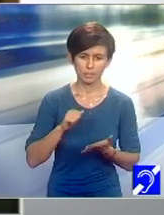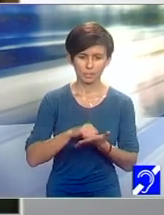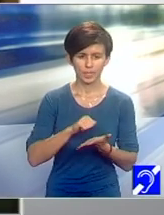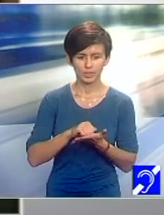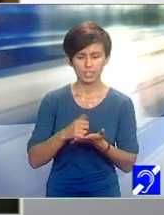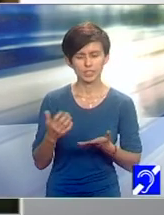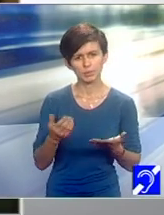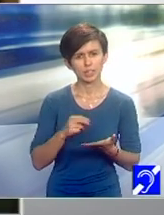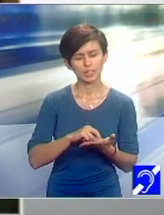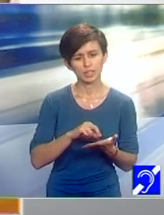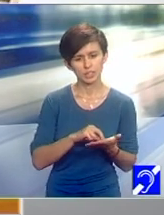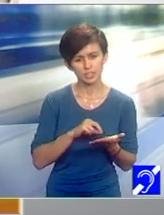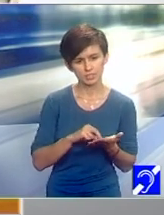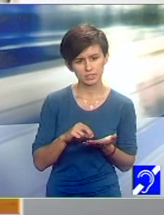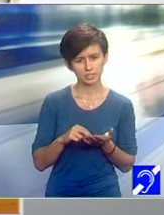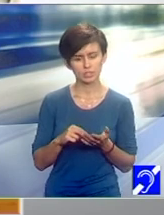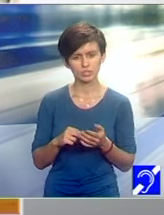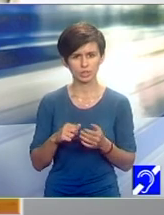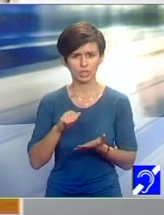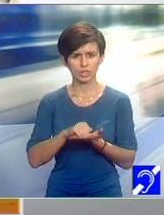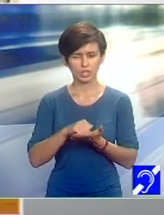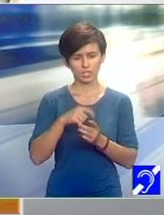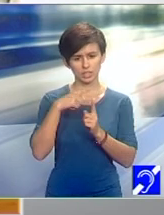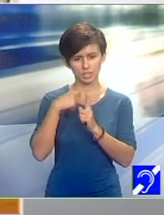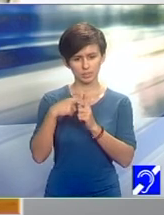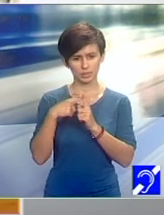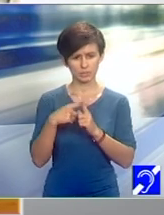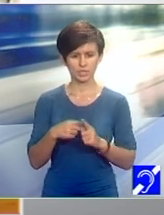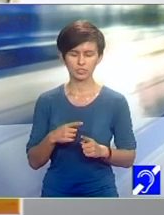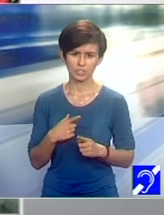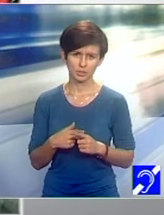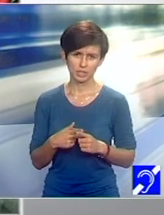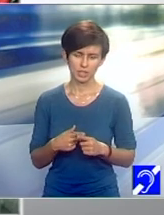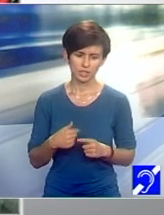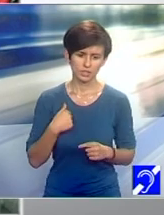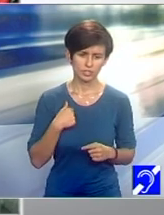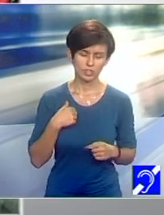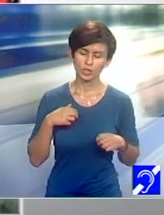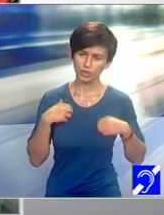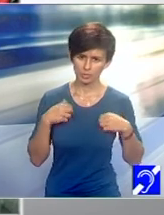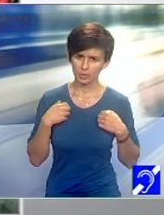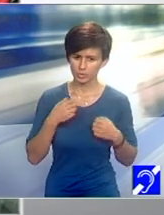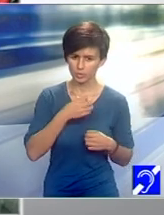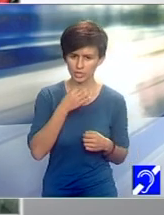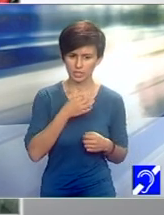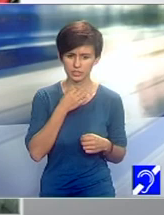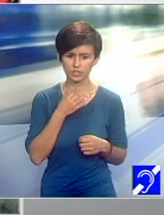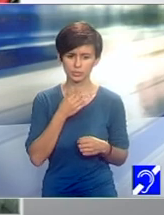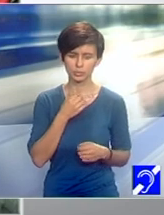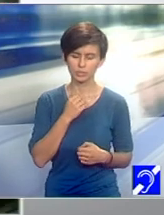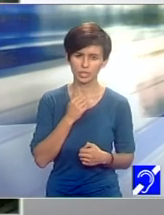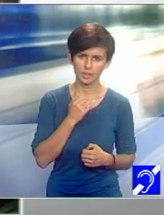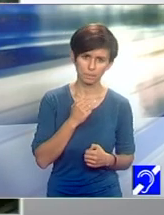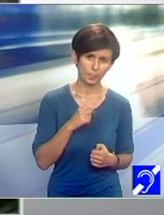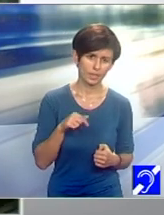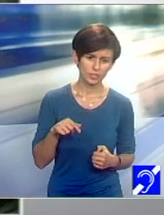pe care a scris-o, Biblia și Metalurgia, și îmi face plăcere să spun că am constatat cu această